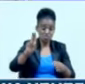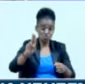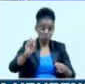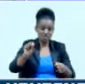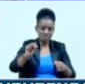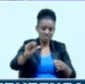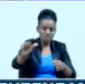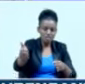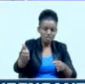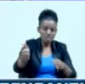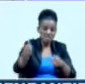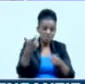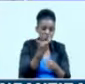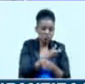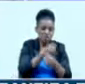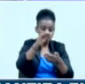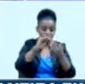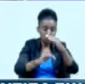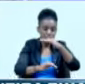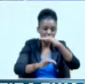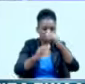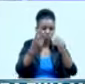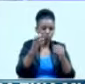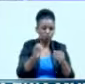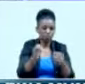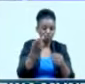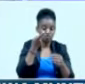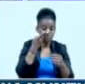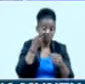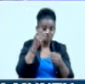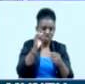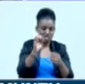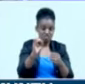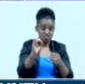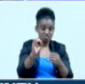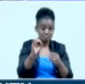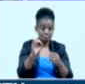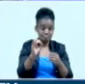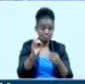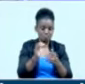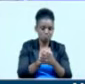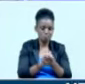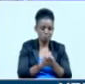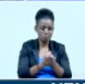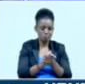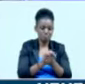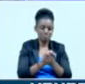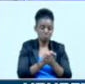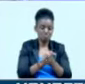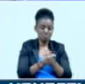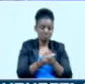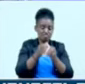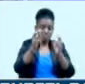izindi zo munsi ya 20 cyangwa se kugeza kuri munsi ya zero kugeza tukagera kuri 20 izo